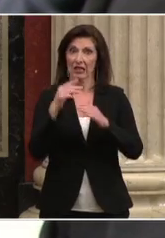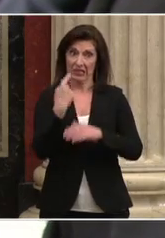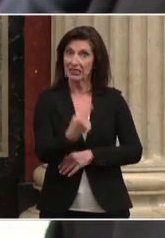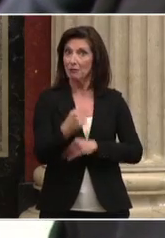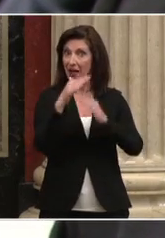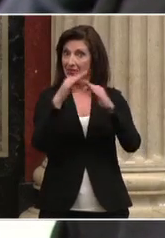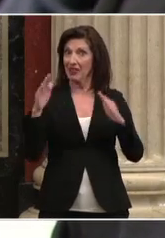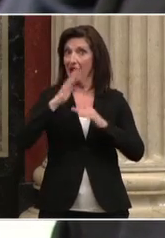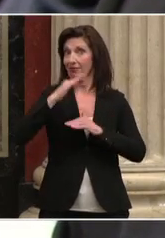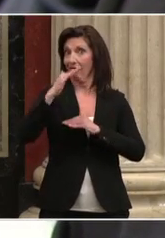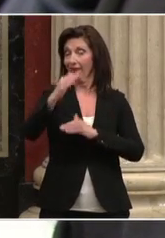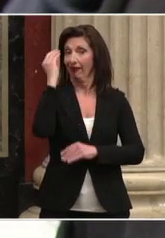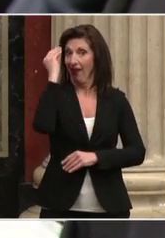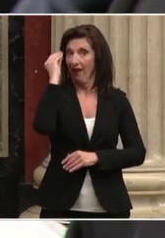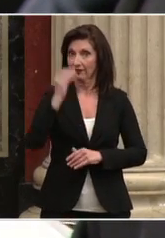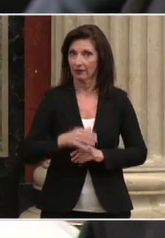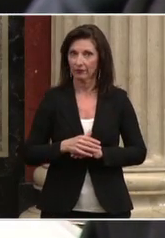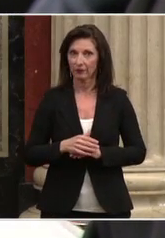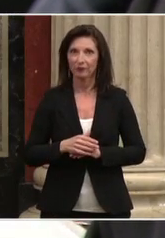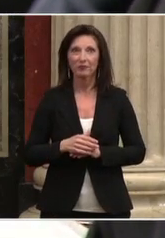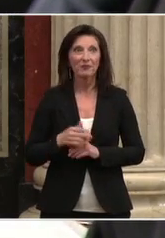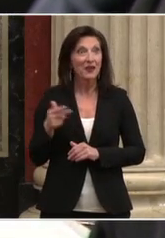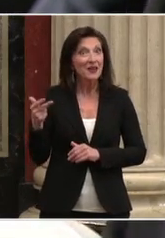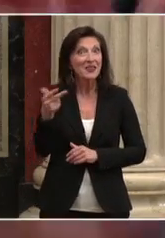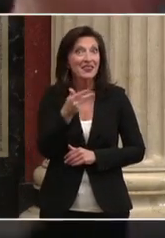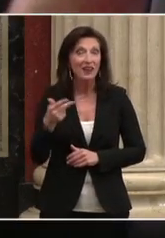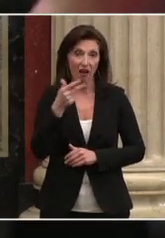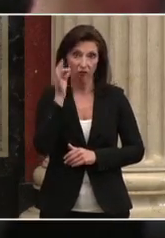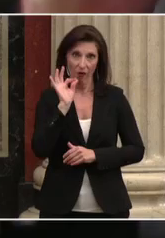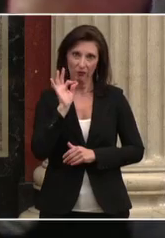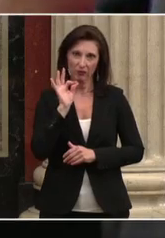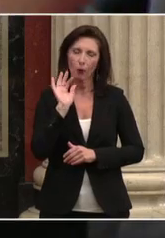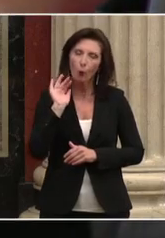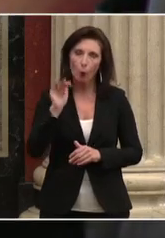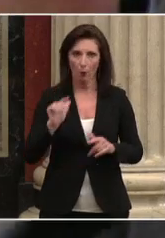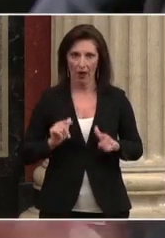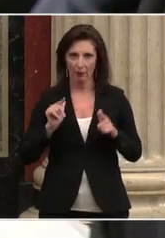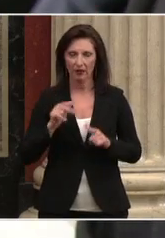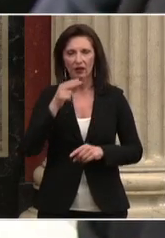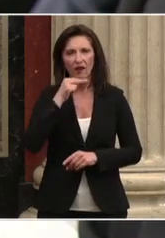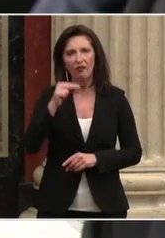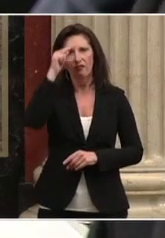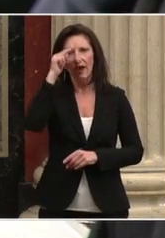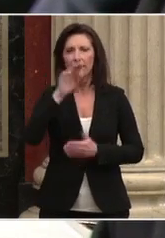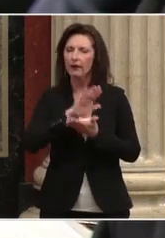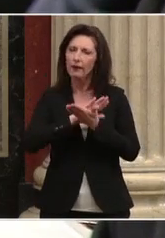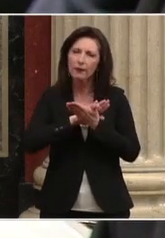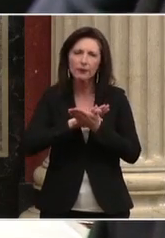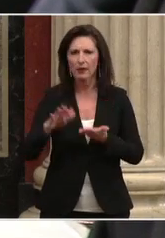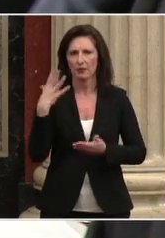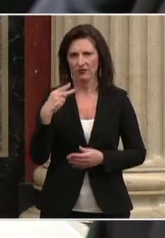Dachdeckerin. Zu dritt haben sie überlebt. Den Vater haben sie nie wieder